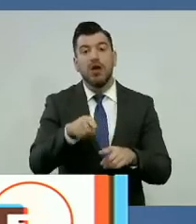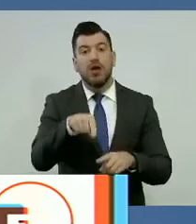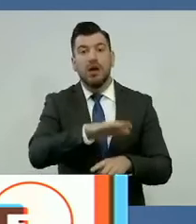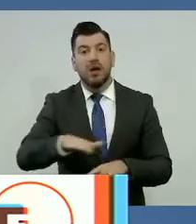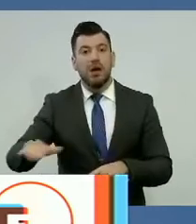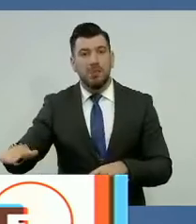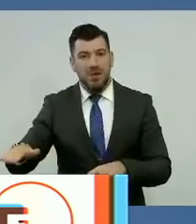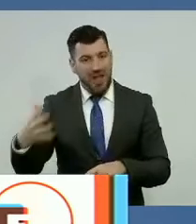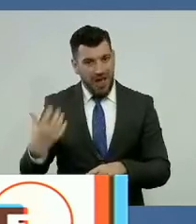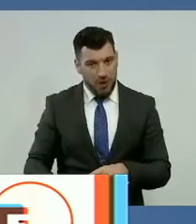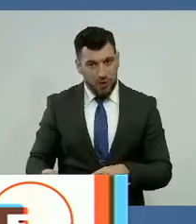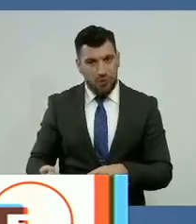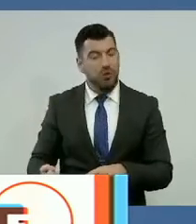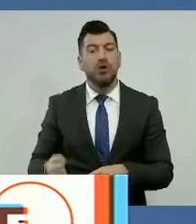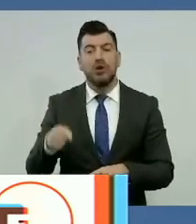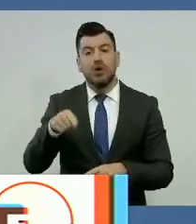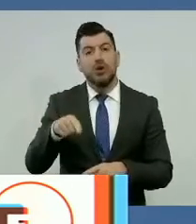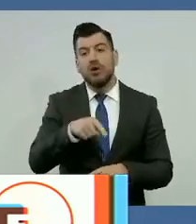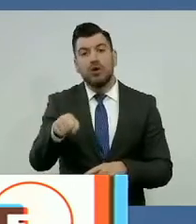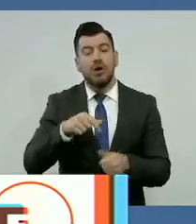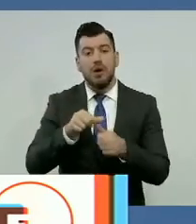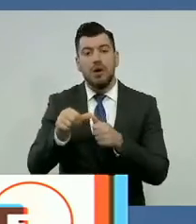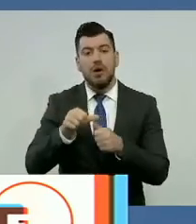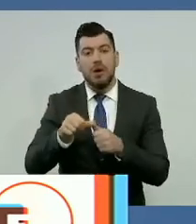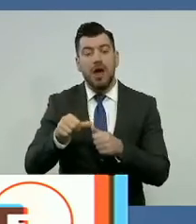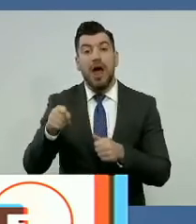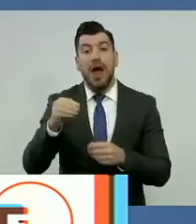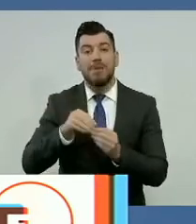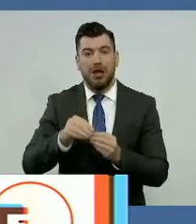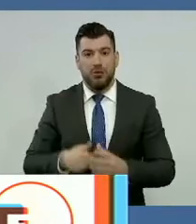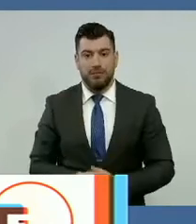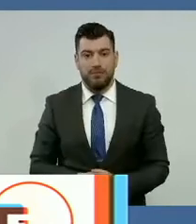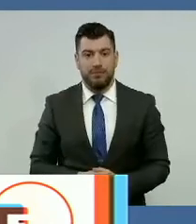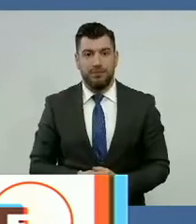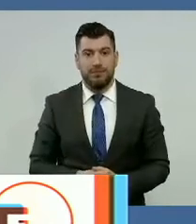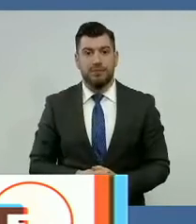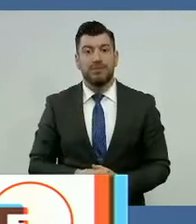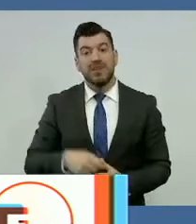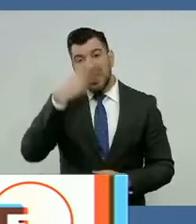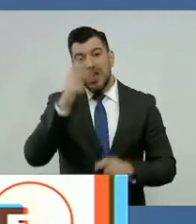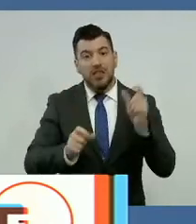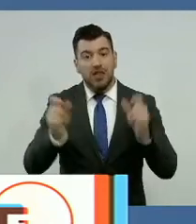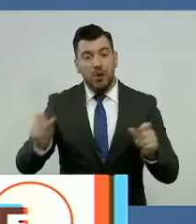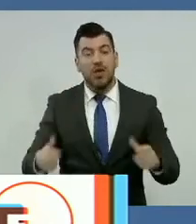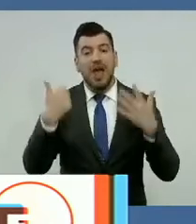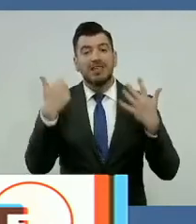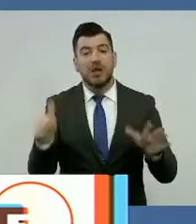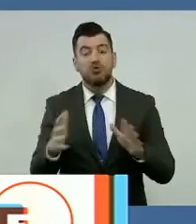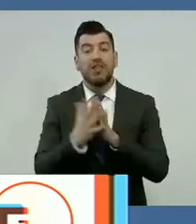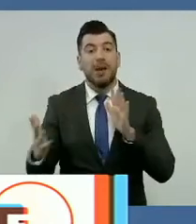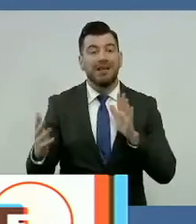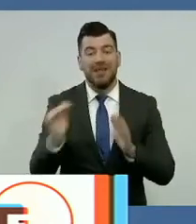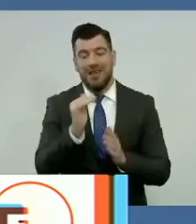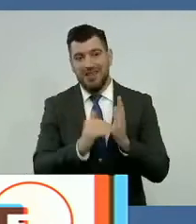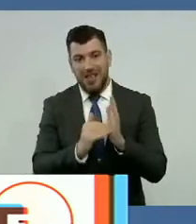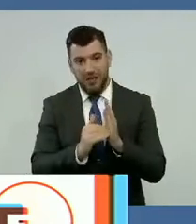Μαρτίου, δηλαδή δόση που αντιστοιχεί σε 1,5 μήνα. Οι δικαιούχοι ανέρχονται σε 625.000 με περισσότερα